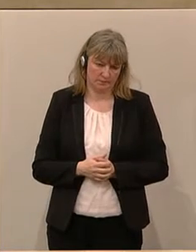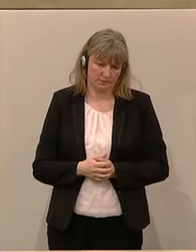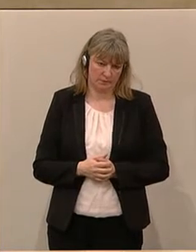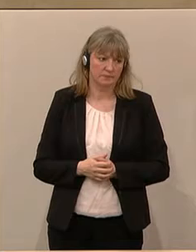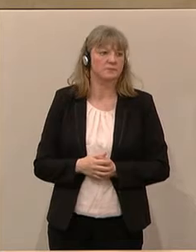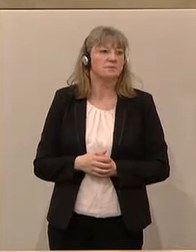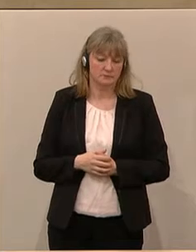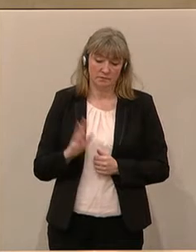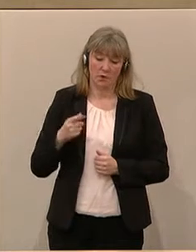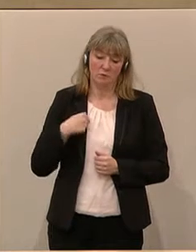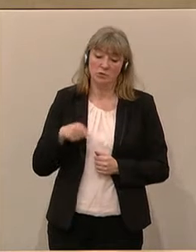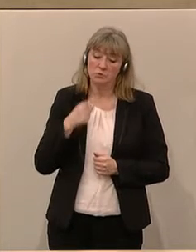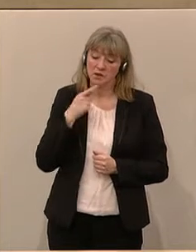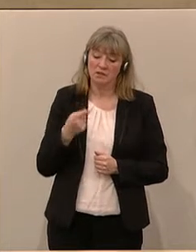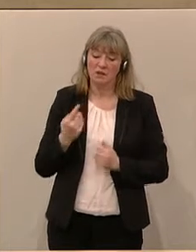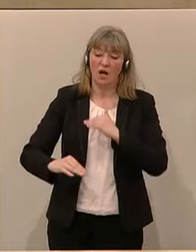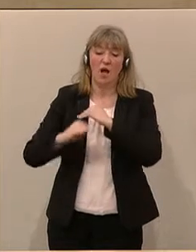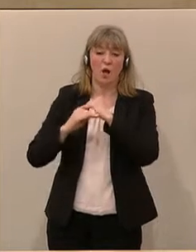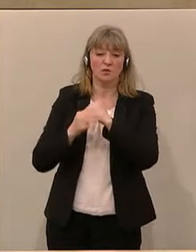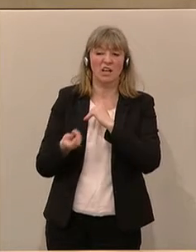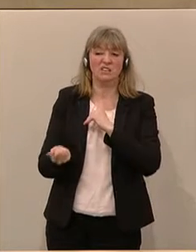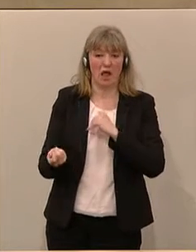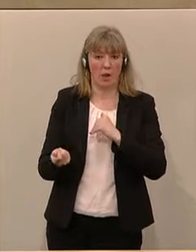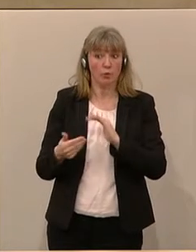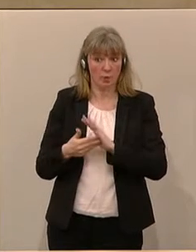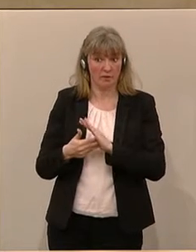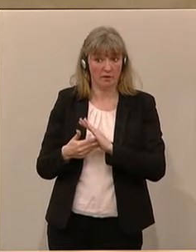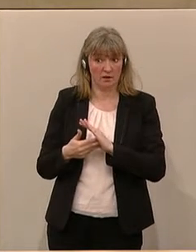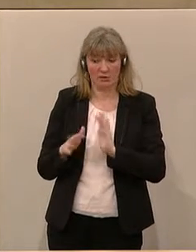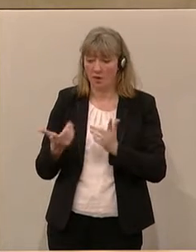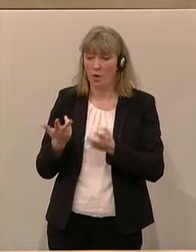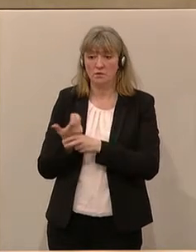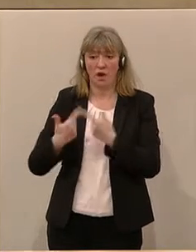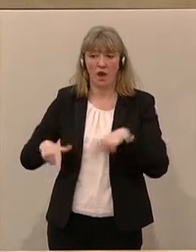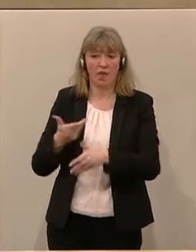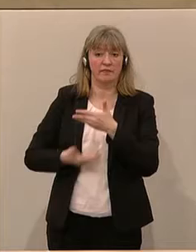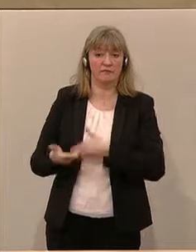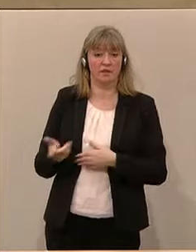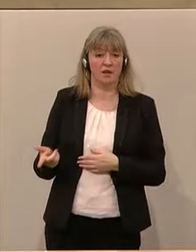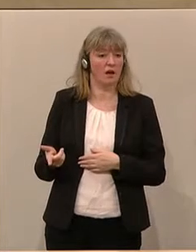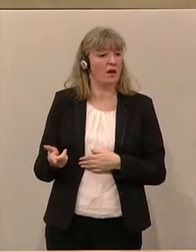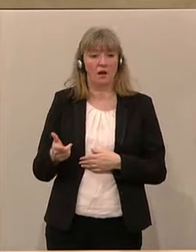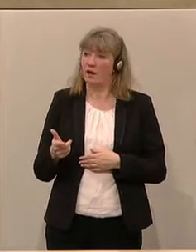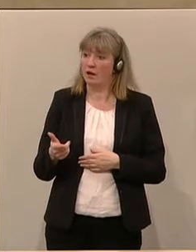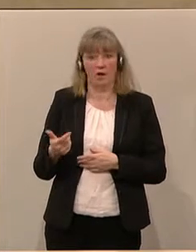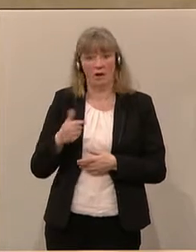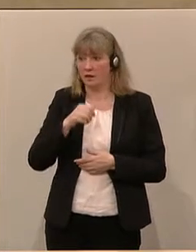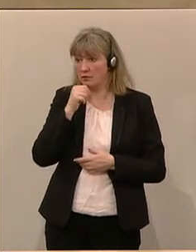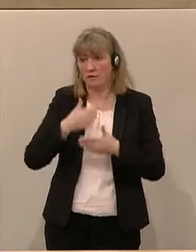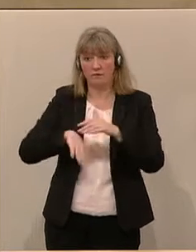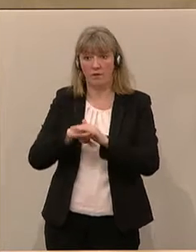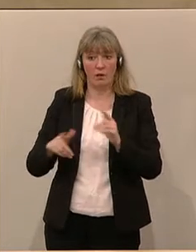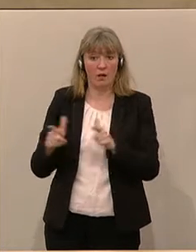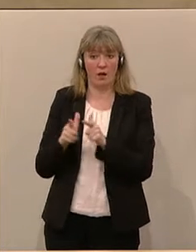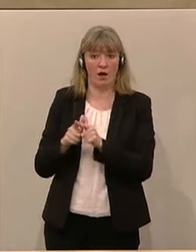von Ausgleichszahlungen. Zahlungen, die notwendig sind, wo österreichische Landwirte nicht mehr die vollen Leistungen und letztendlich